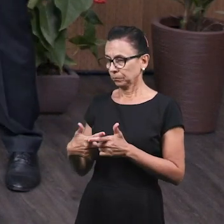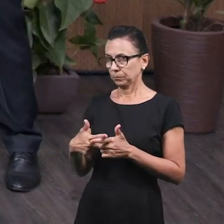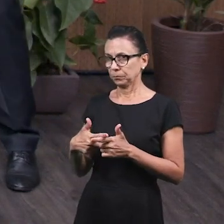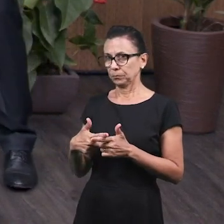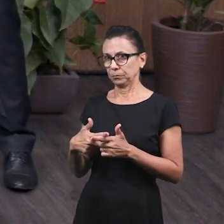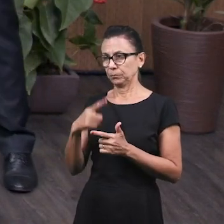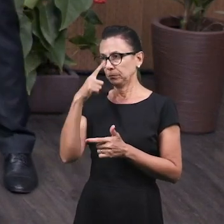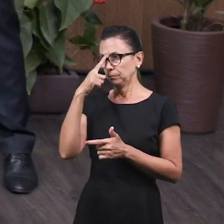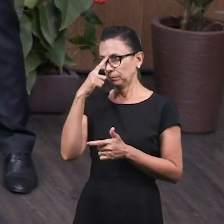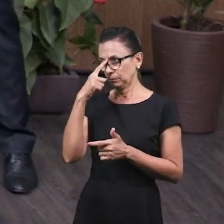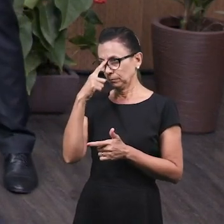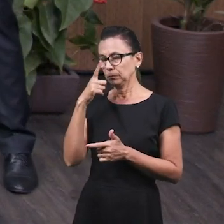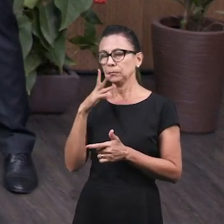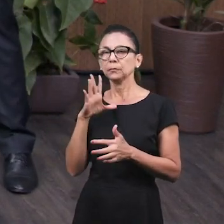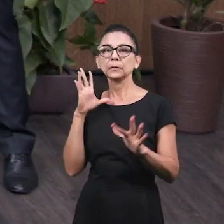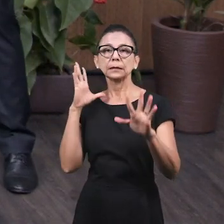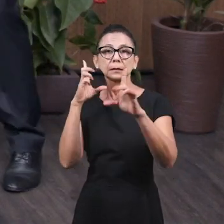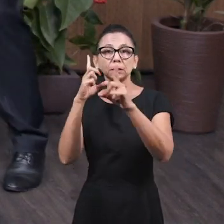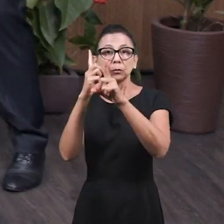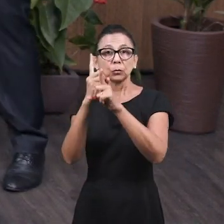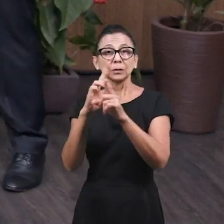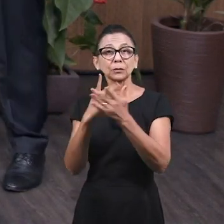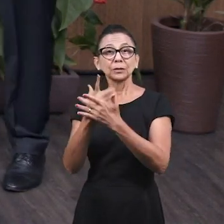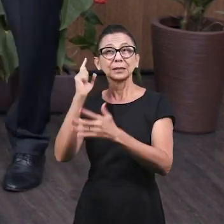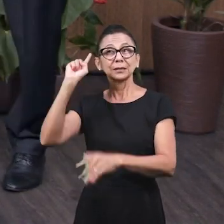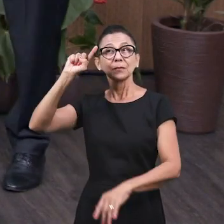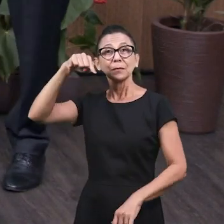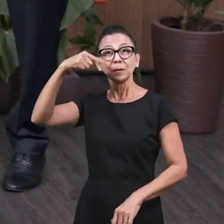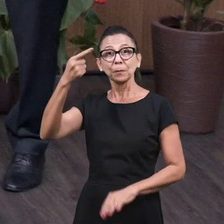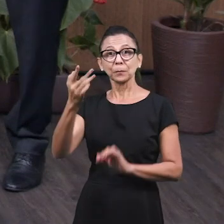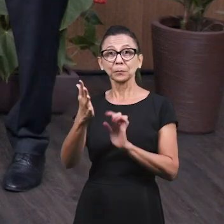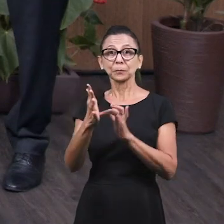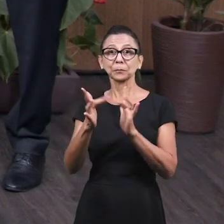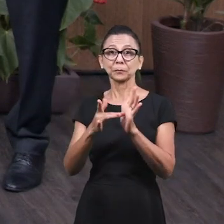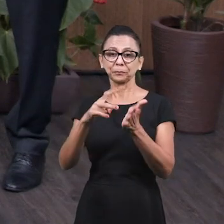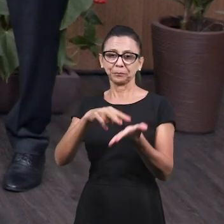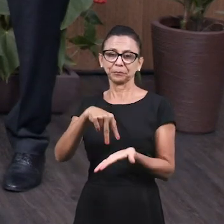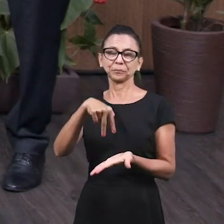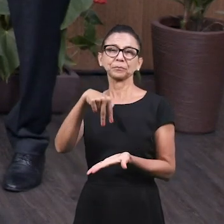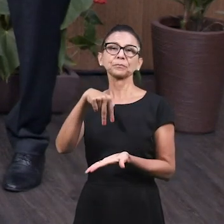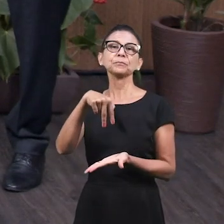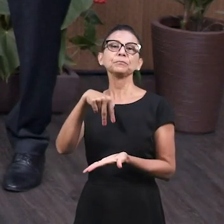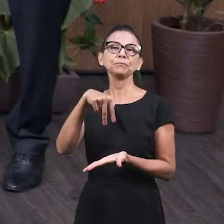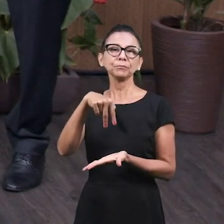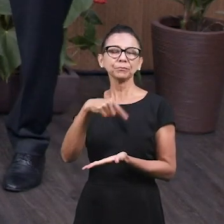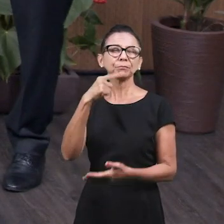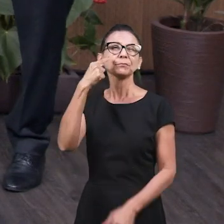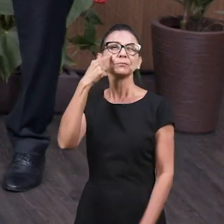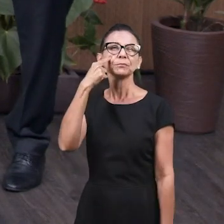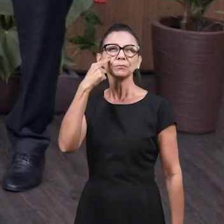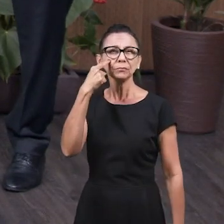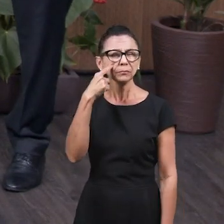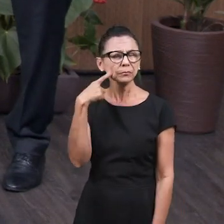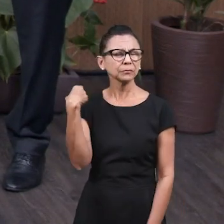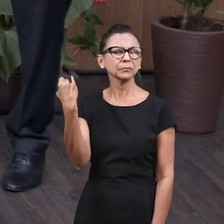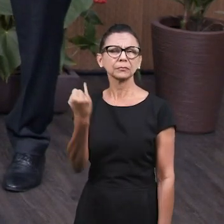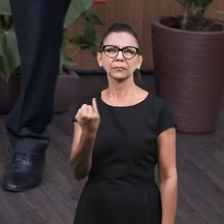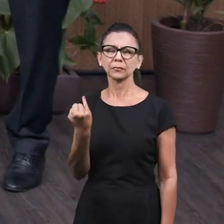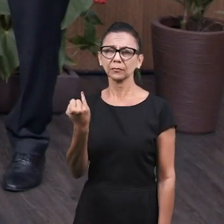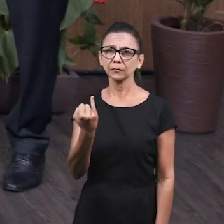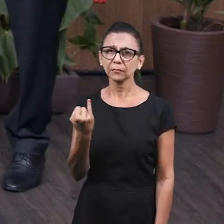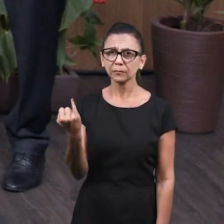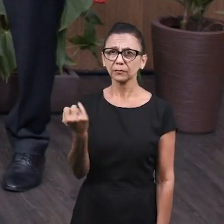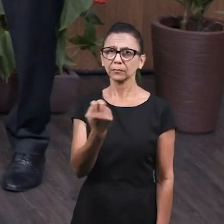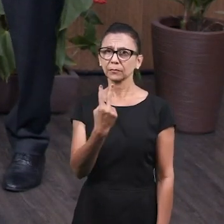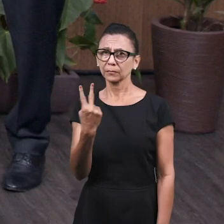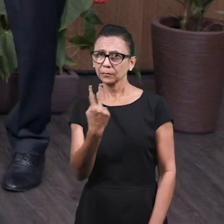Даже потому, Даниил, потому что эта встреча, она произошла сразу после его воскресения. Мы увидим, это